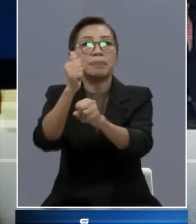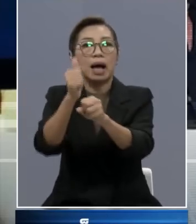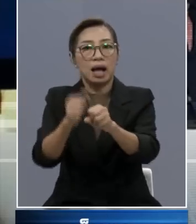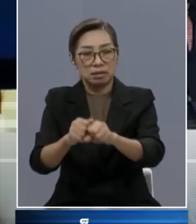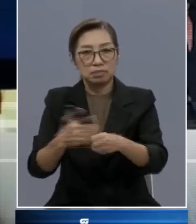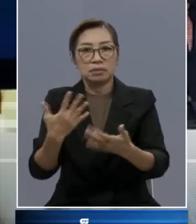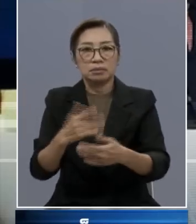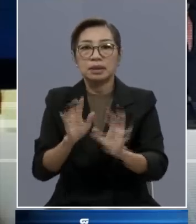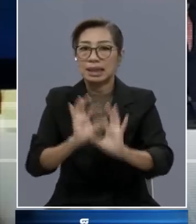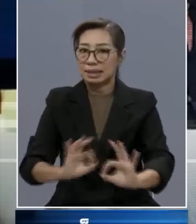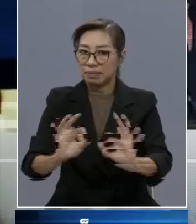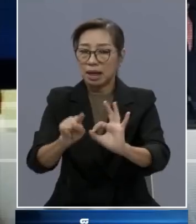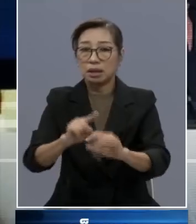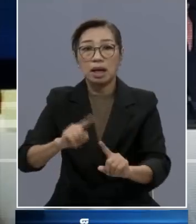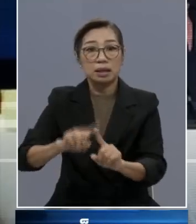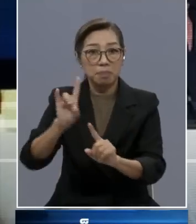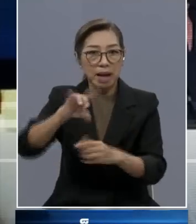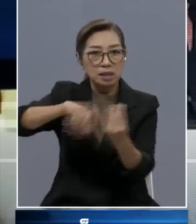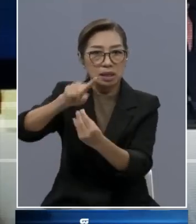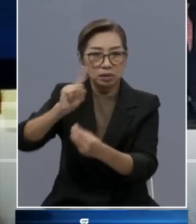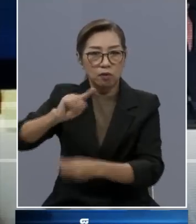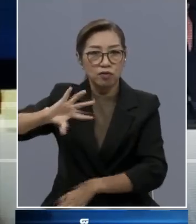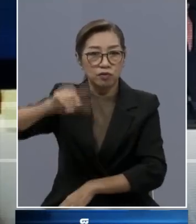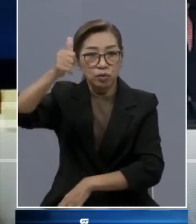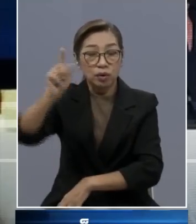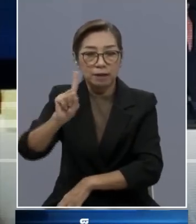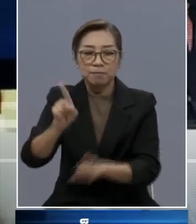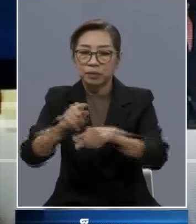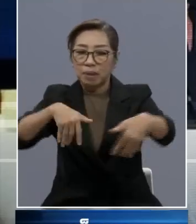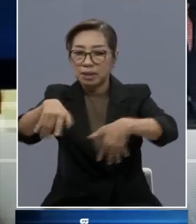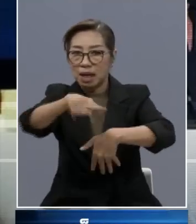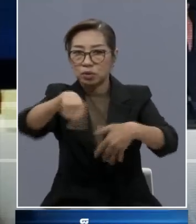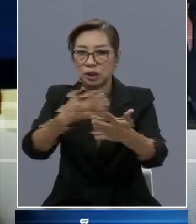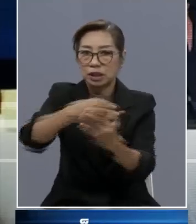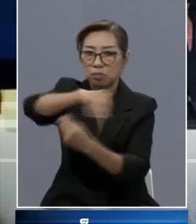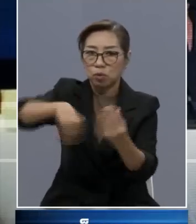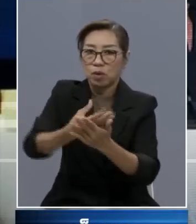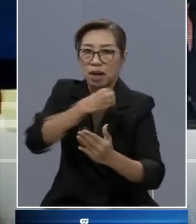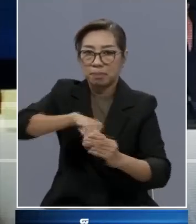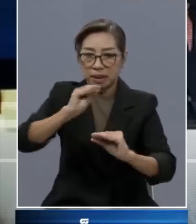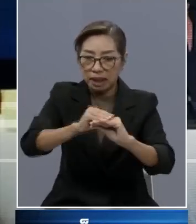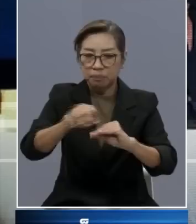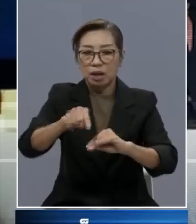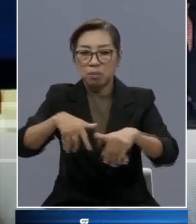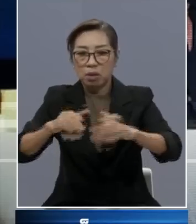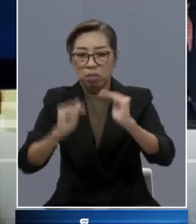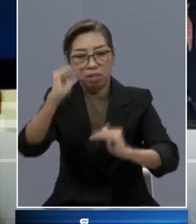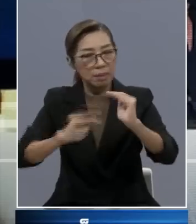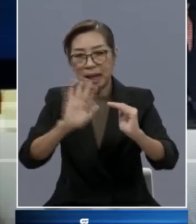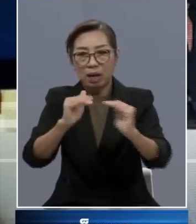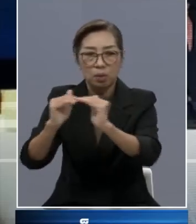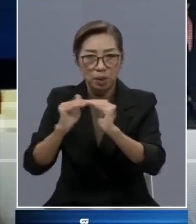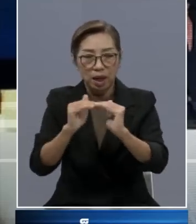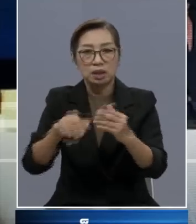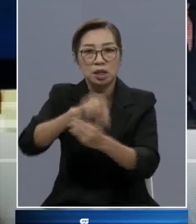คัญเรื่องที่8ฟื้นฟูเศรษฐกิจยึดหลักการเพิ่มรายได้ประชาชนลดความเหลื่อมล้ำสร้างระบบเศรษฐกิจที่เติบโตและเป็นธรร